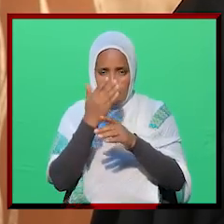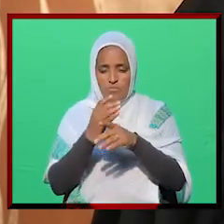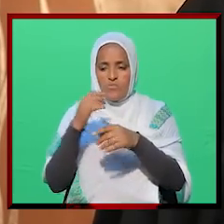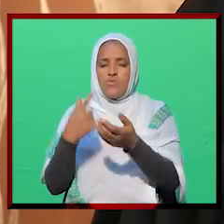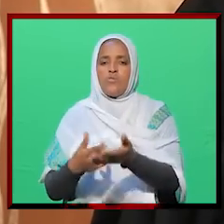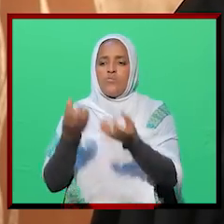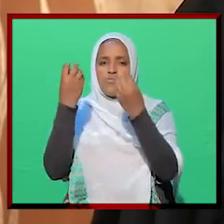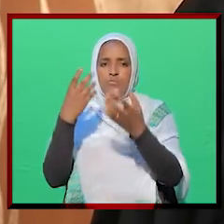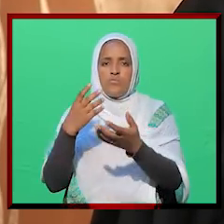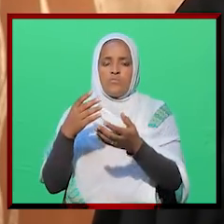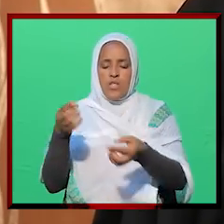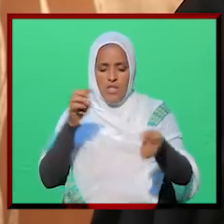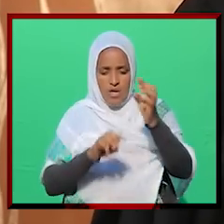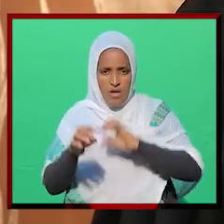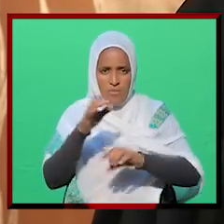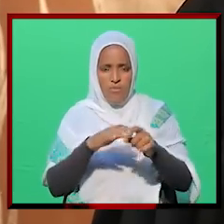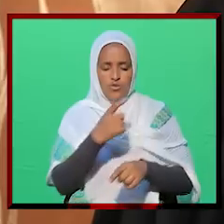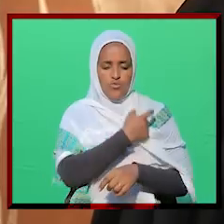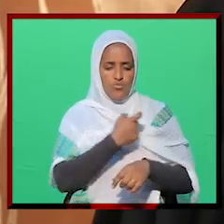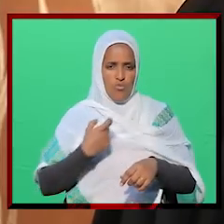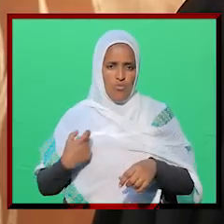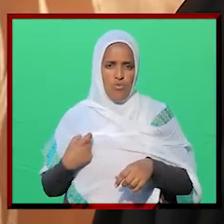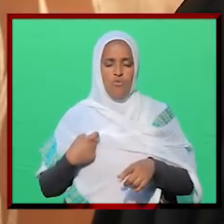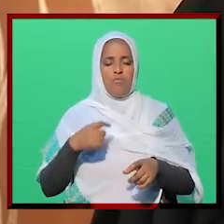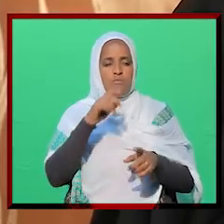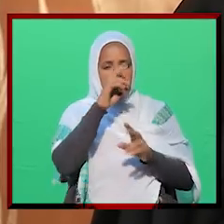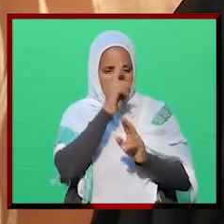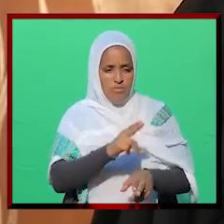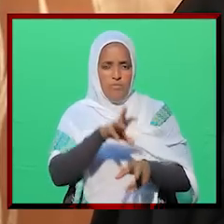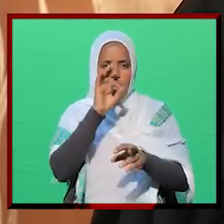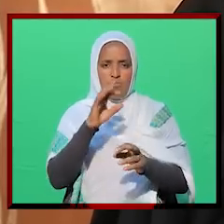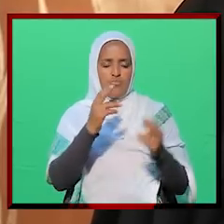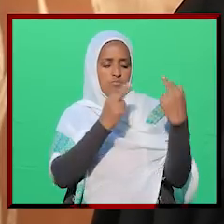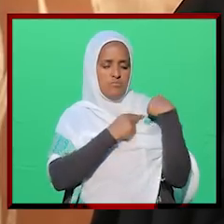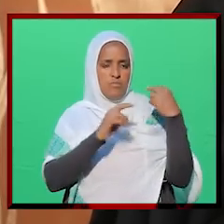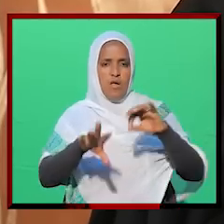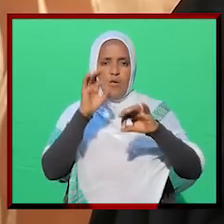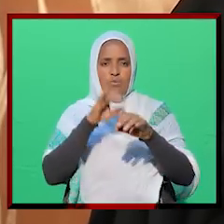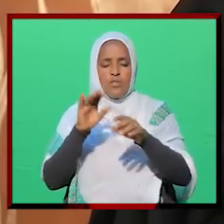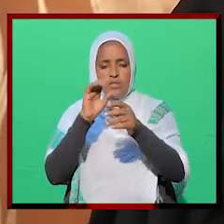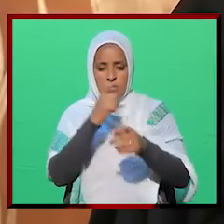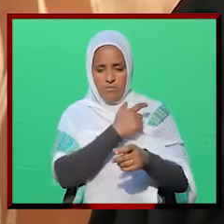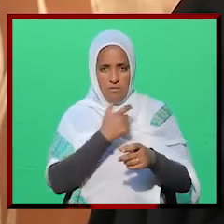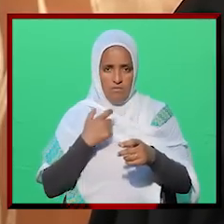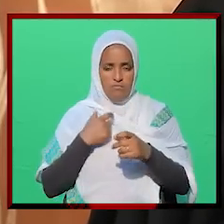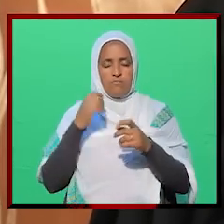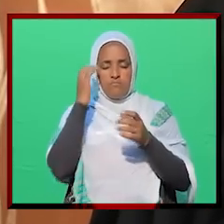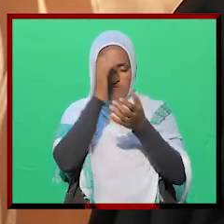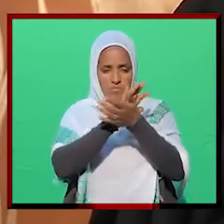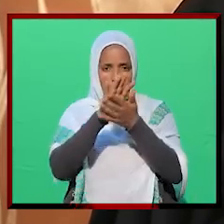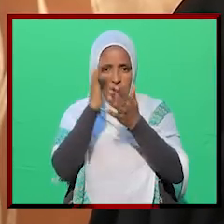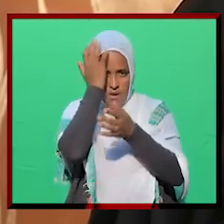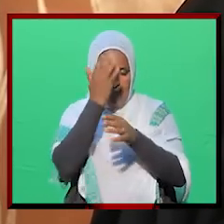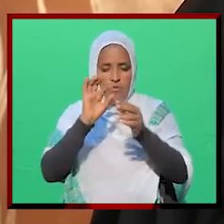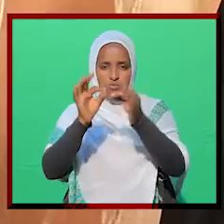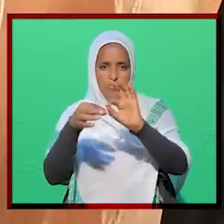ተቀብተው የሚነክሱበት ከብዙ ጽዋት የተቀመመ ጣፋጭ ሽቱ ተቀብተው የሚነክሱበት ሹመት የሚያገኙበት ተቀባ የሚል ትርጉም